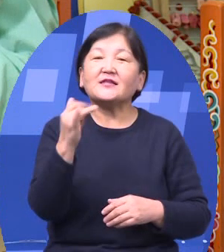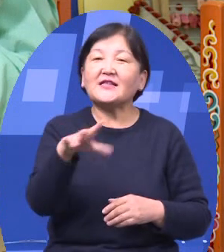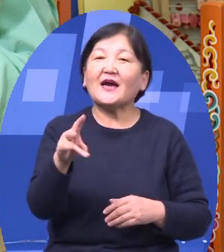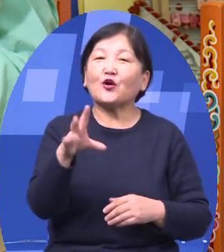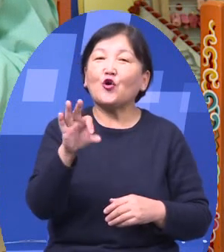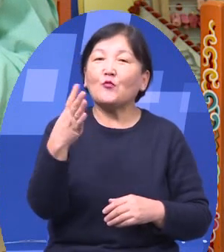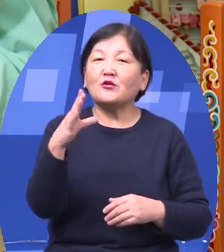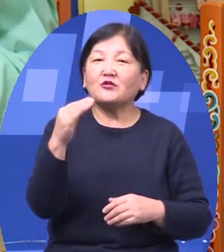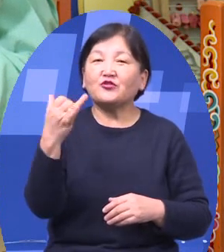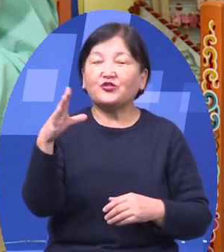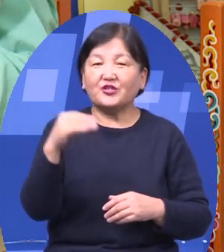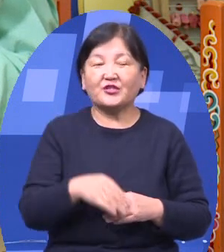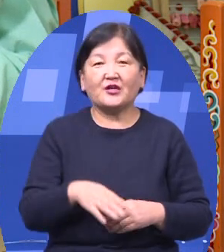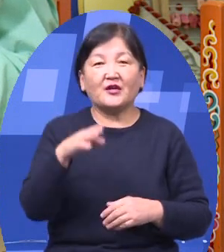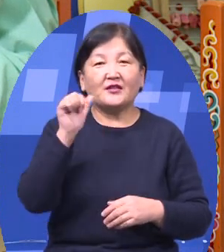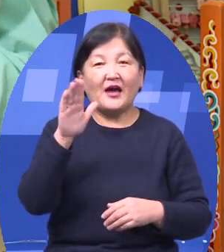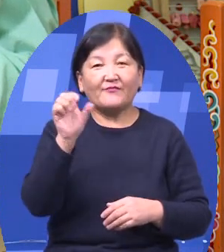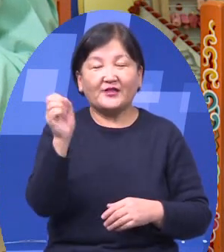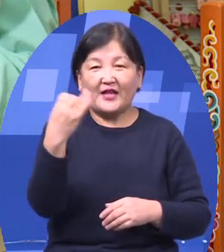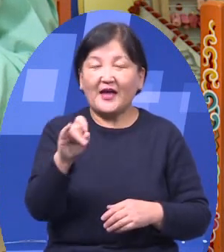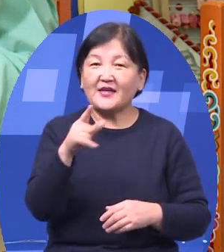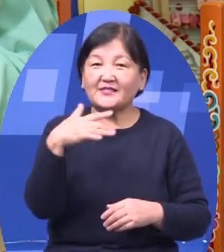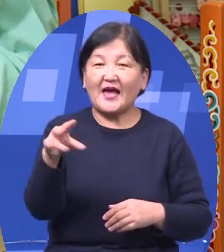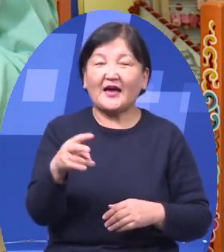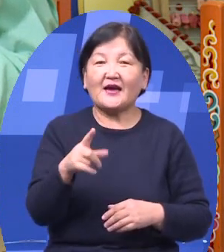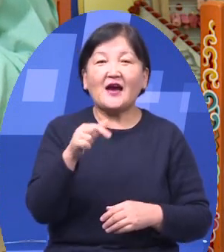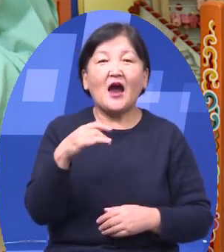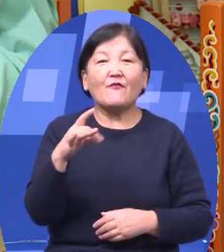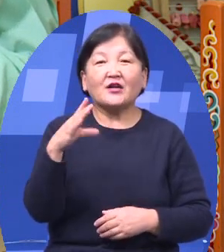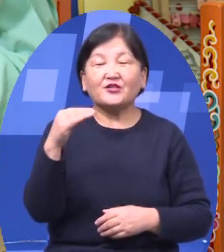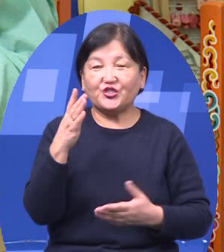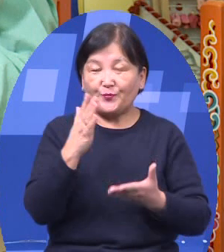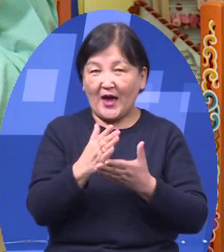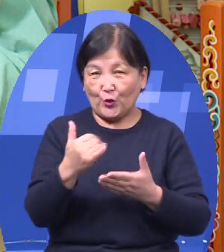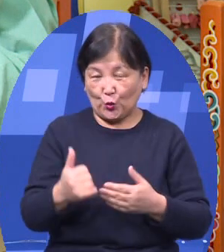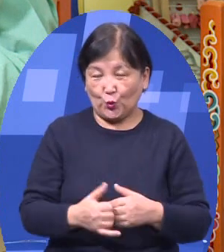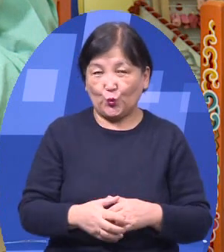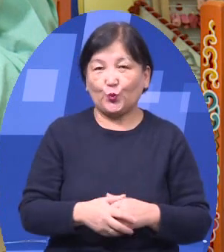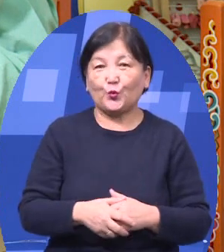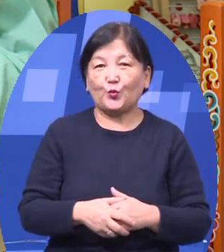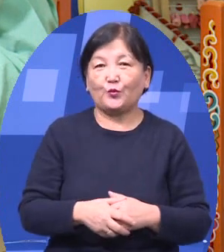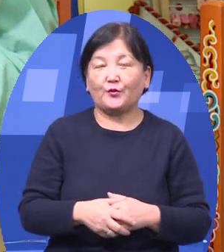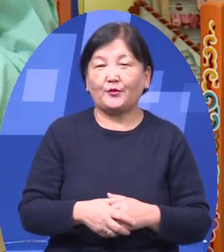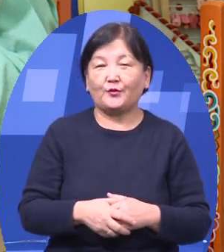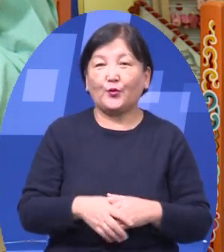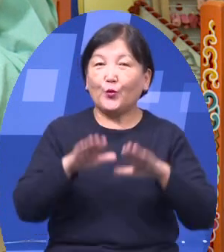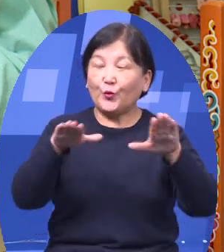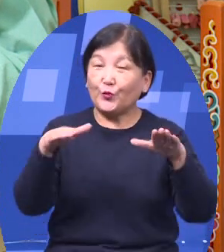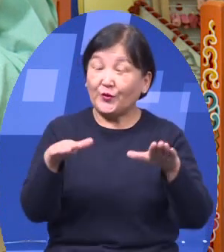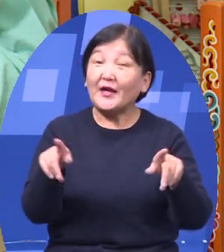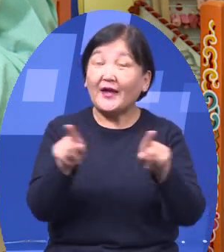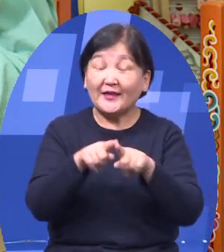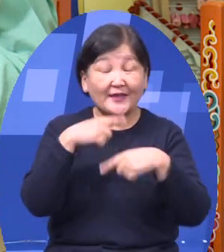Үнтэй сайхан өвлжиж. Тавтай сайхан хаваржиж байна уу? Тавтай сайхан хаваржиж байна уу? Хүүхдүүдээ, дааж хэлсэн